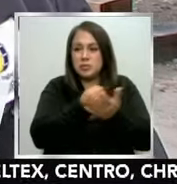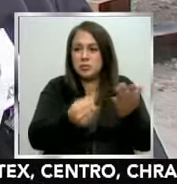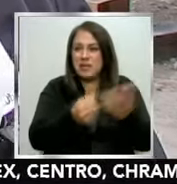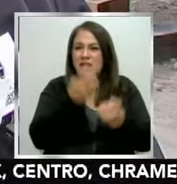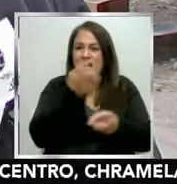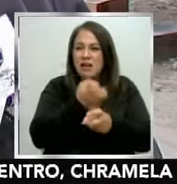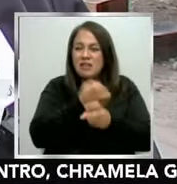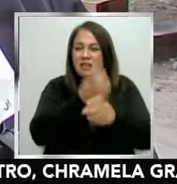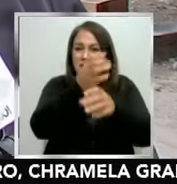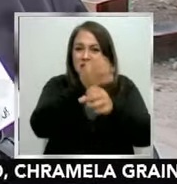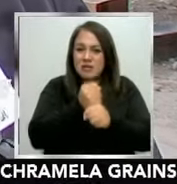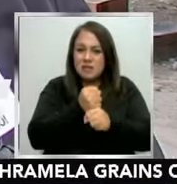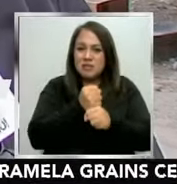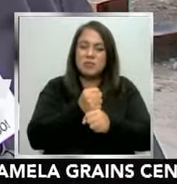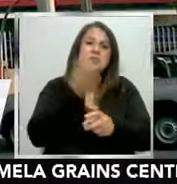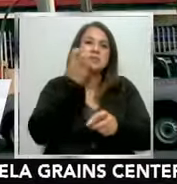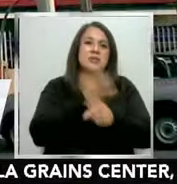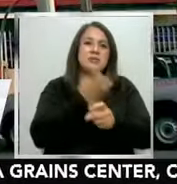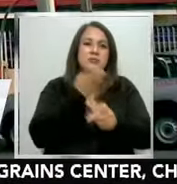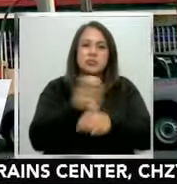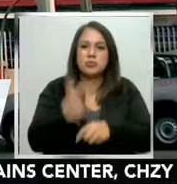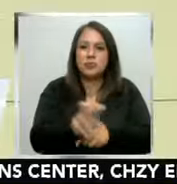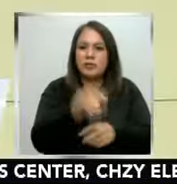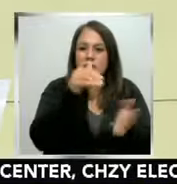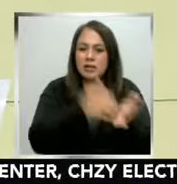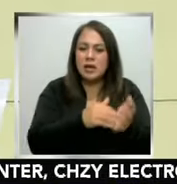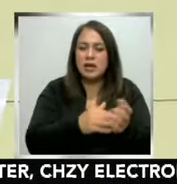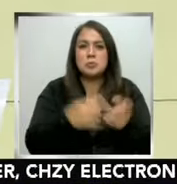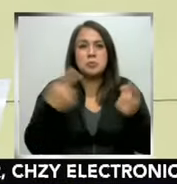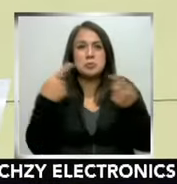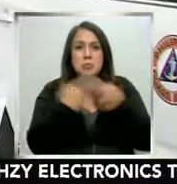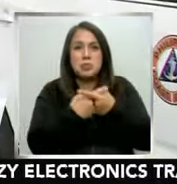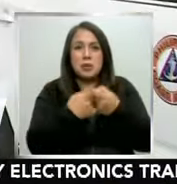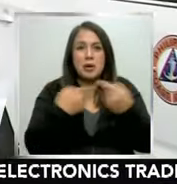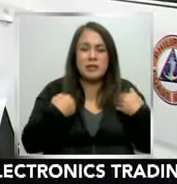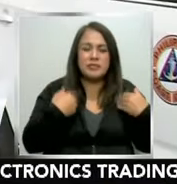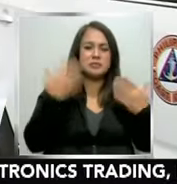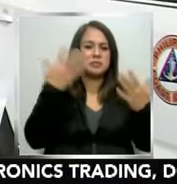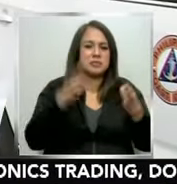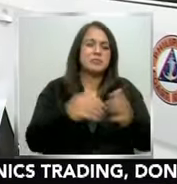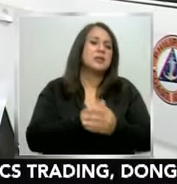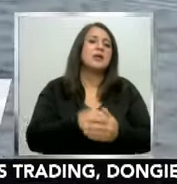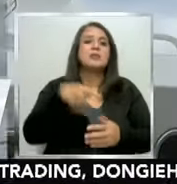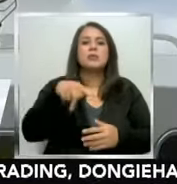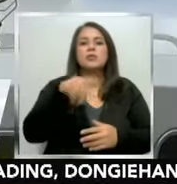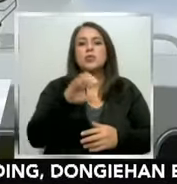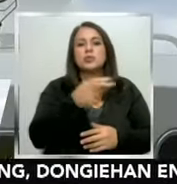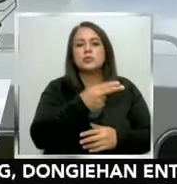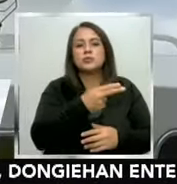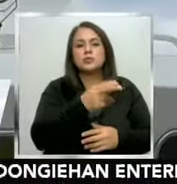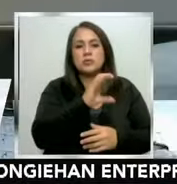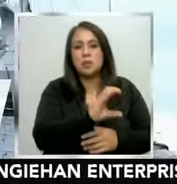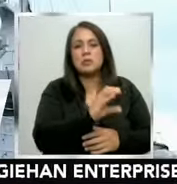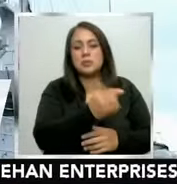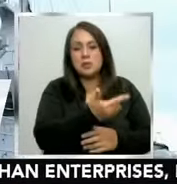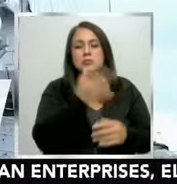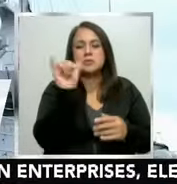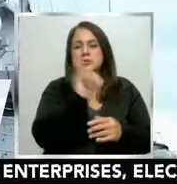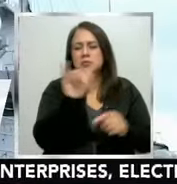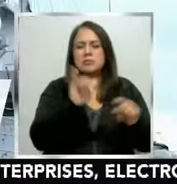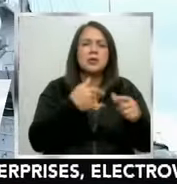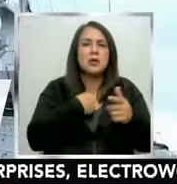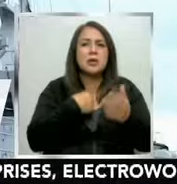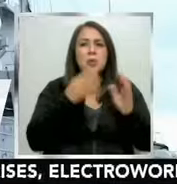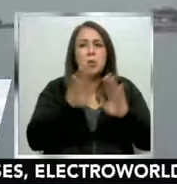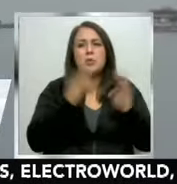to travel again, or should there be conflict. Bukas naman daw ang Philippine Coast Guard na bumili ng sariling atin. Ang problema lang, halos lahat